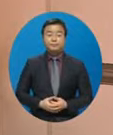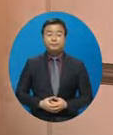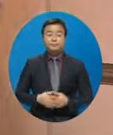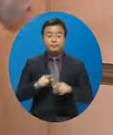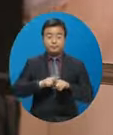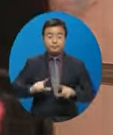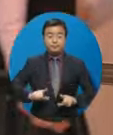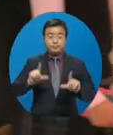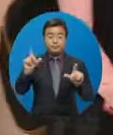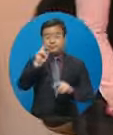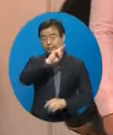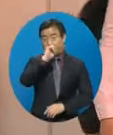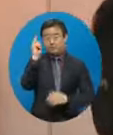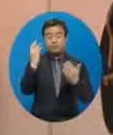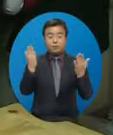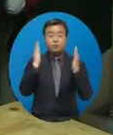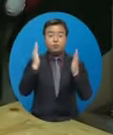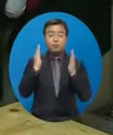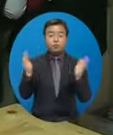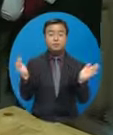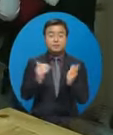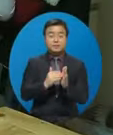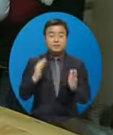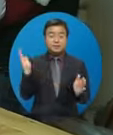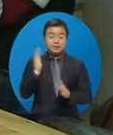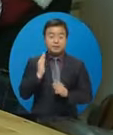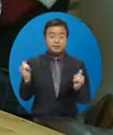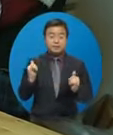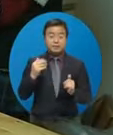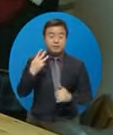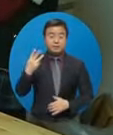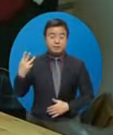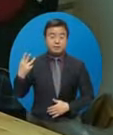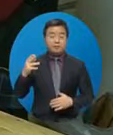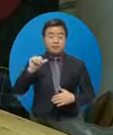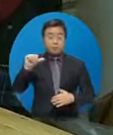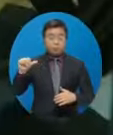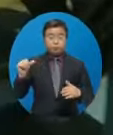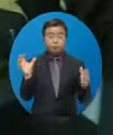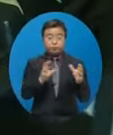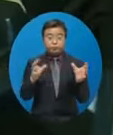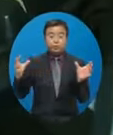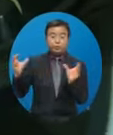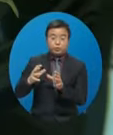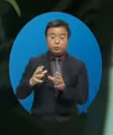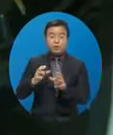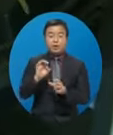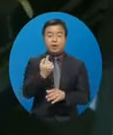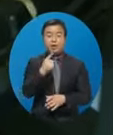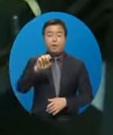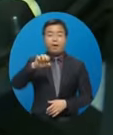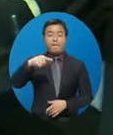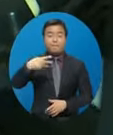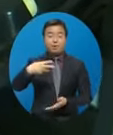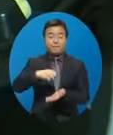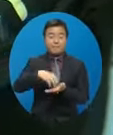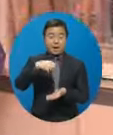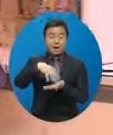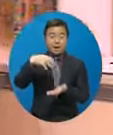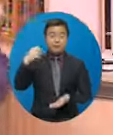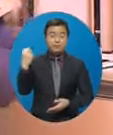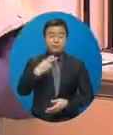평일 오후 학교 수업을 마친 학생들이 3355 모여듭니다. 와플과 라면 등 맛있는 요리도 직접